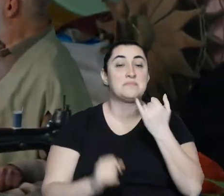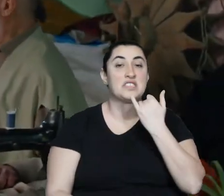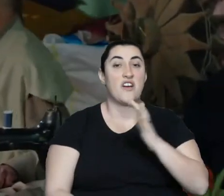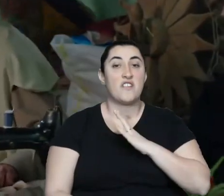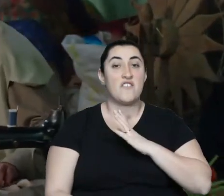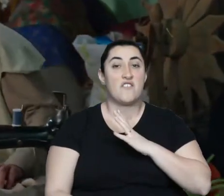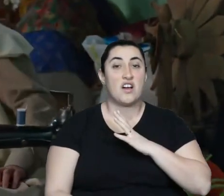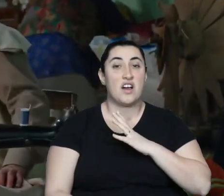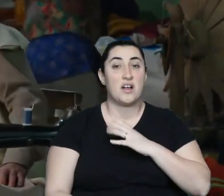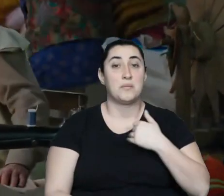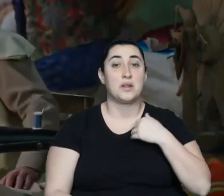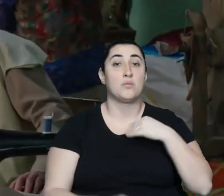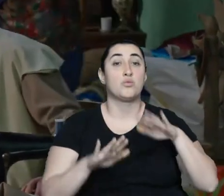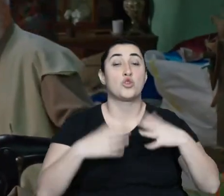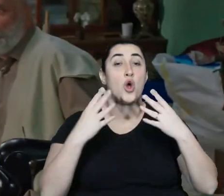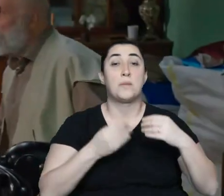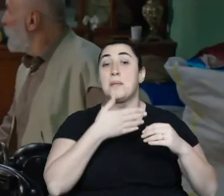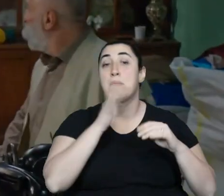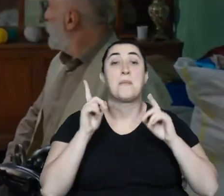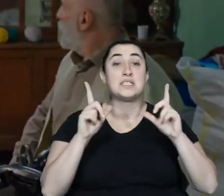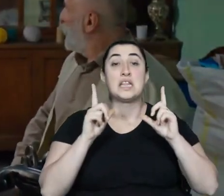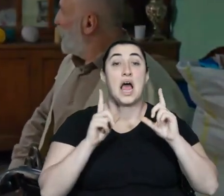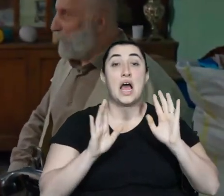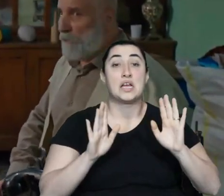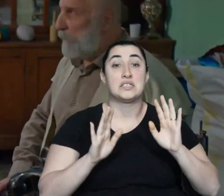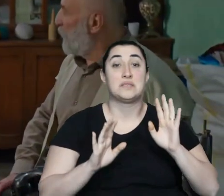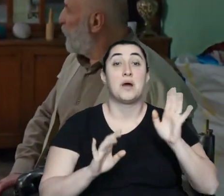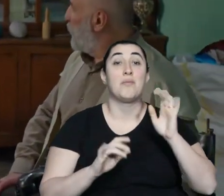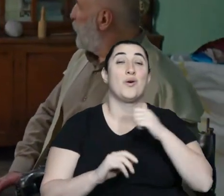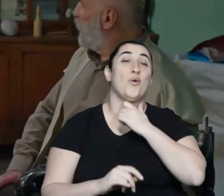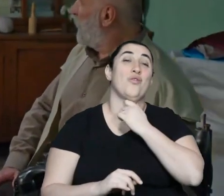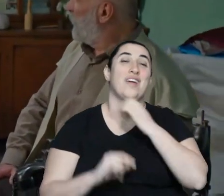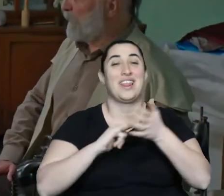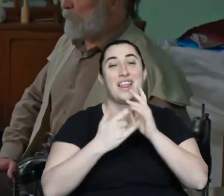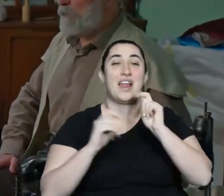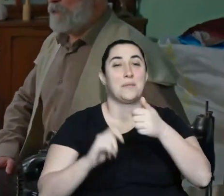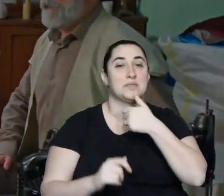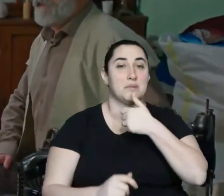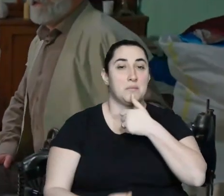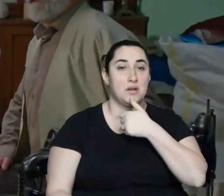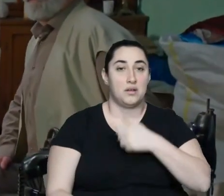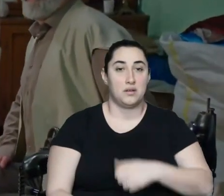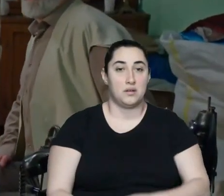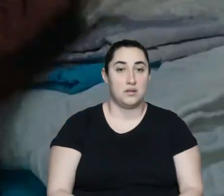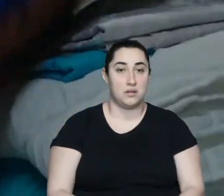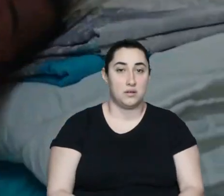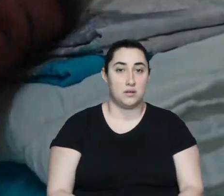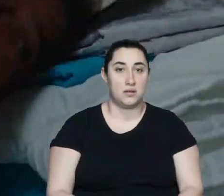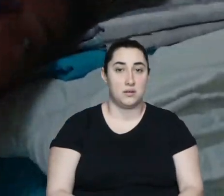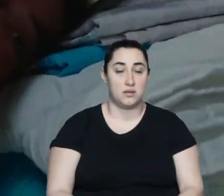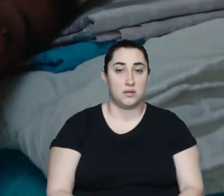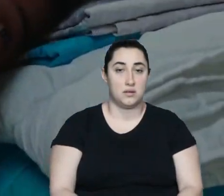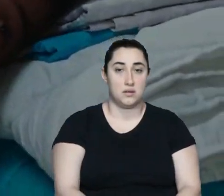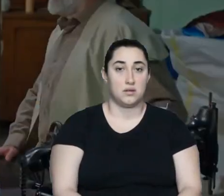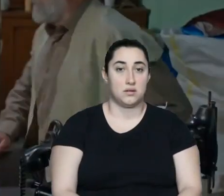misafir. Alev'in benim burada olduğumu bilmemesi lazım baba. Aman gözünü seveyim, idare et baba. Yorganın altına girdi ama